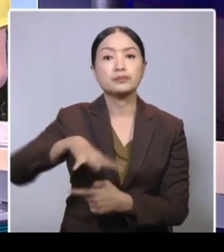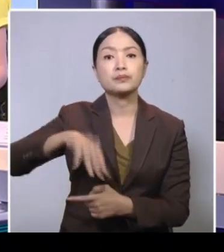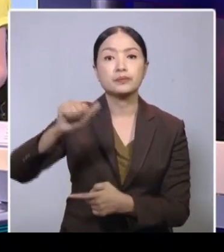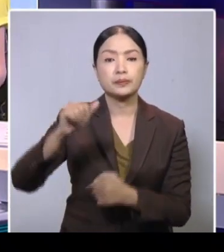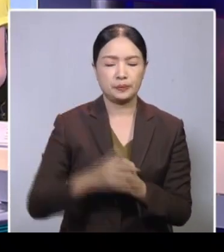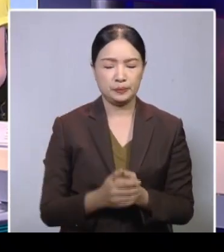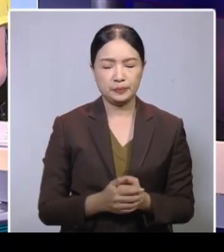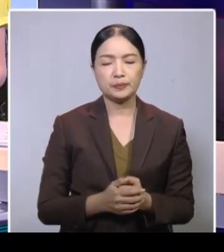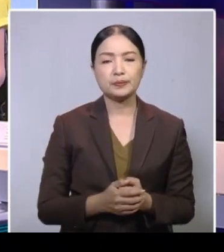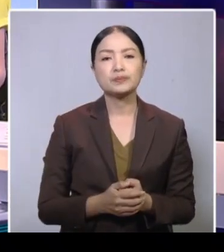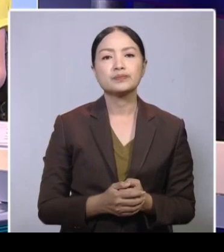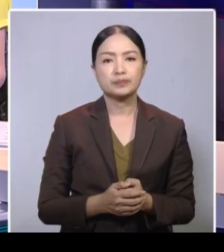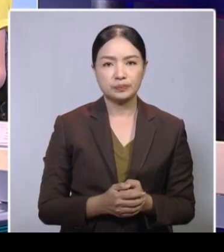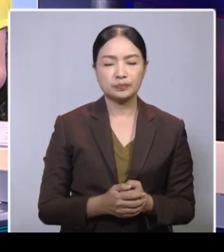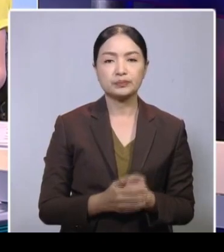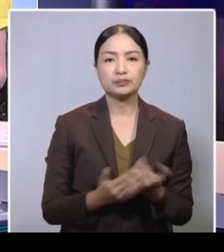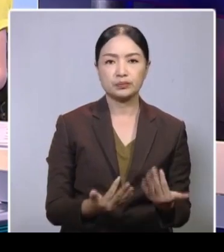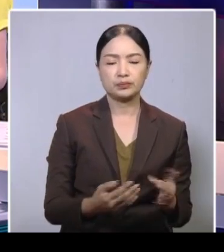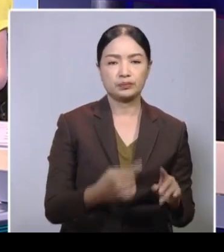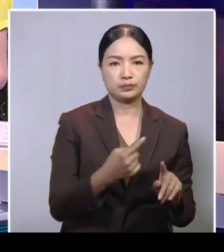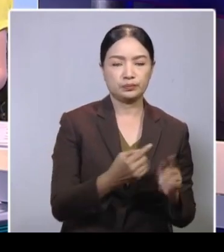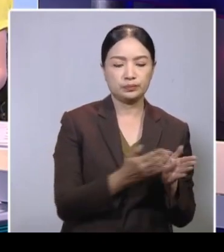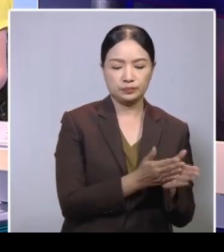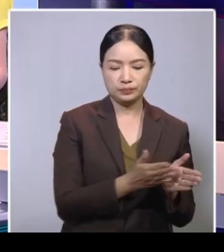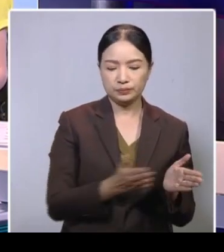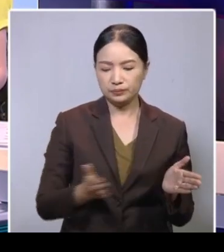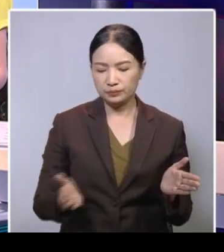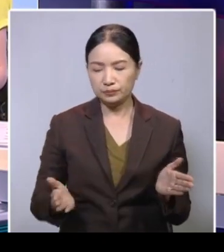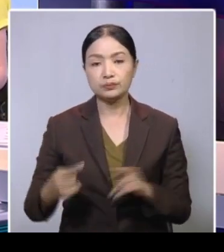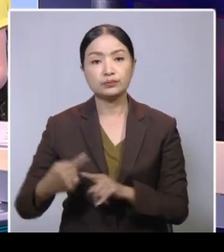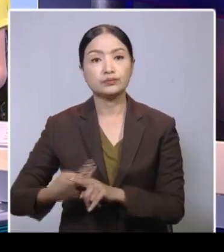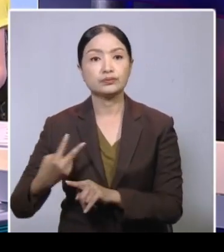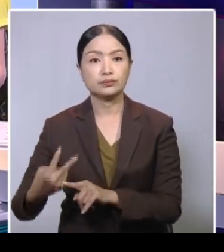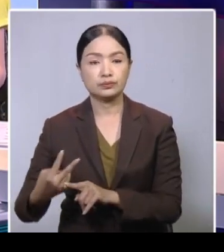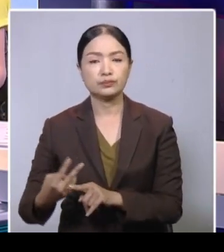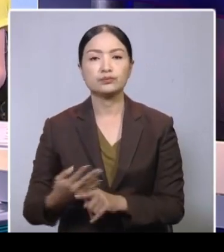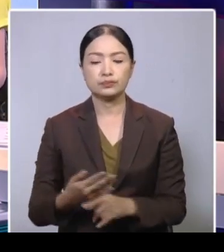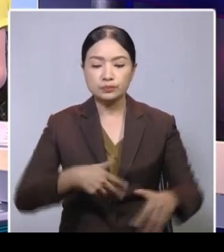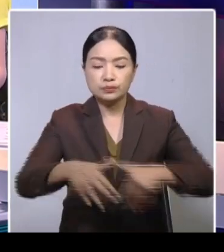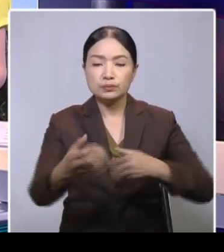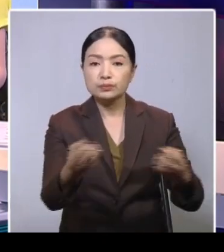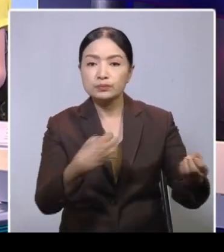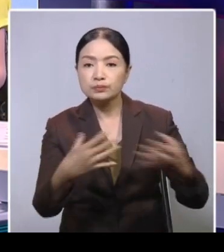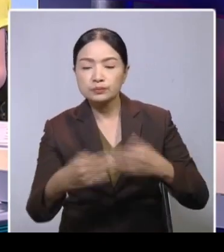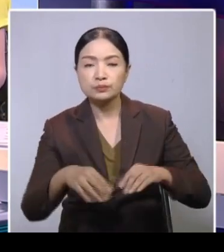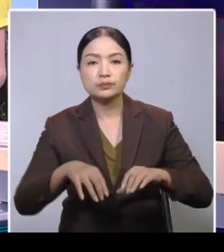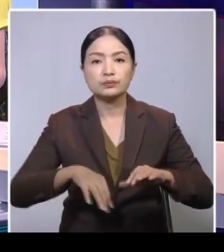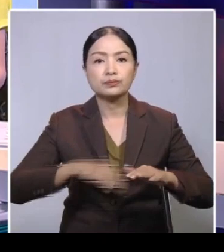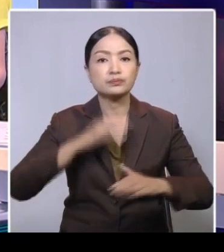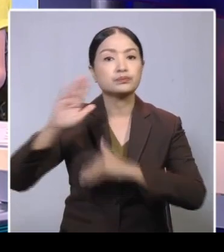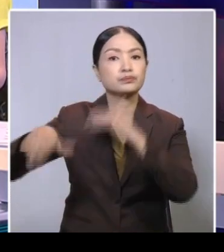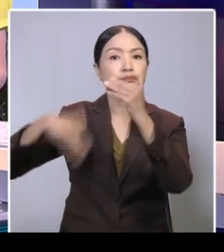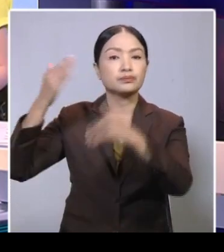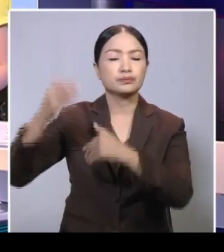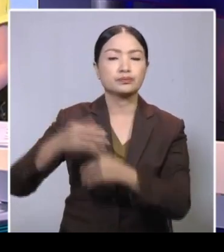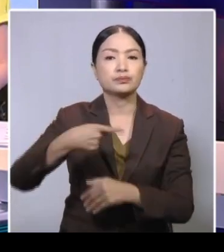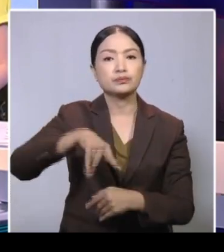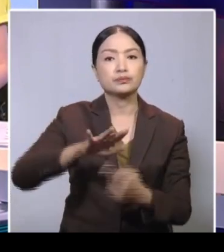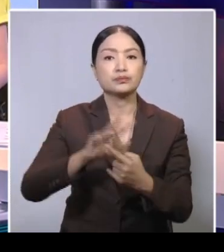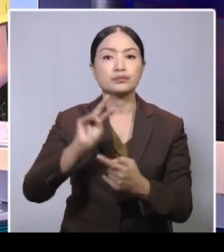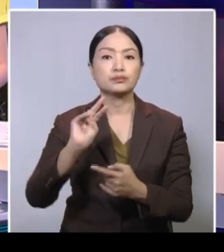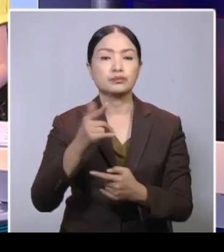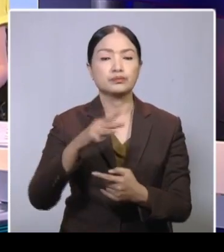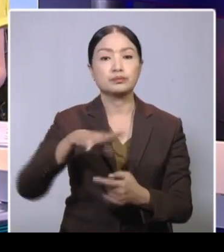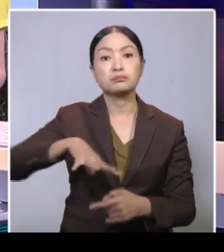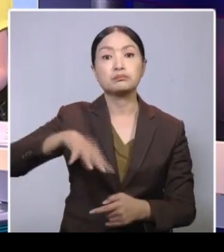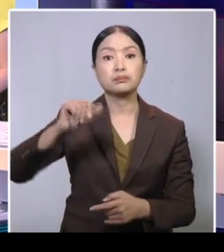เดือนกุมภาพันธ์นี้หลังจากที่การรับฟังข้อมูลล่าสุดถูกต่อต้านจากภาคประชาชนบอกว่าผังเมืองอันเนี้ยมันไปเอื้อระบบ